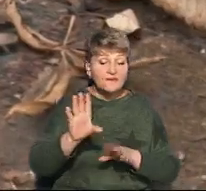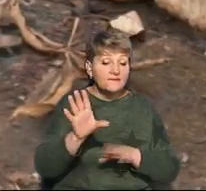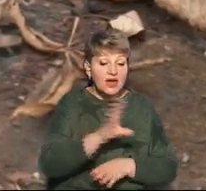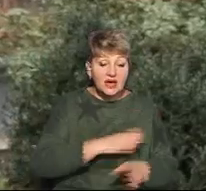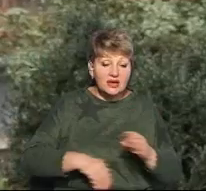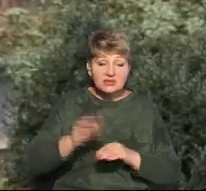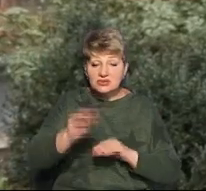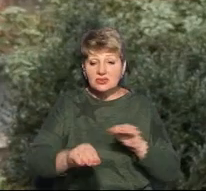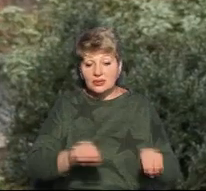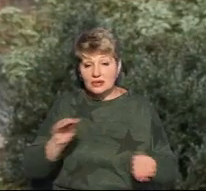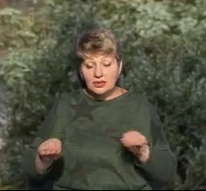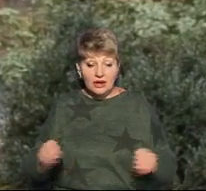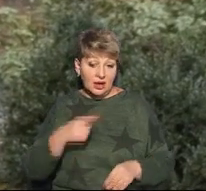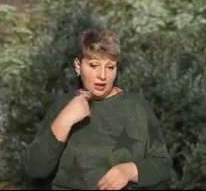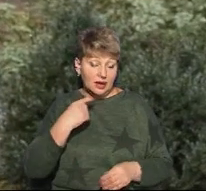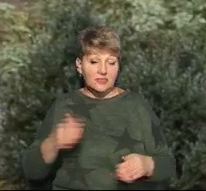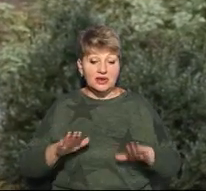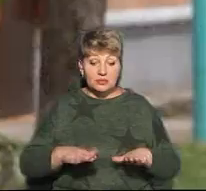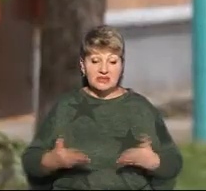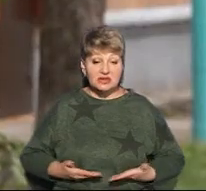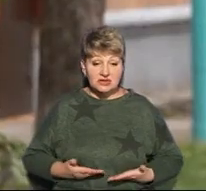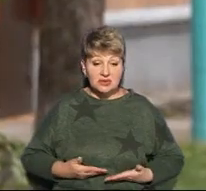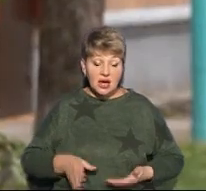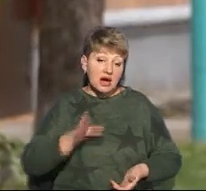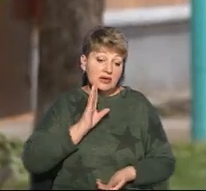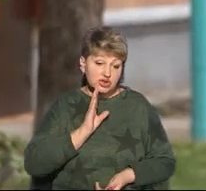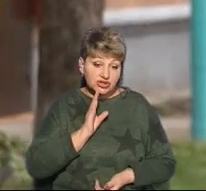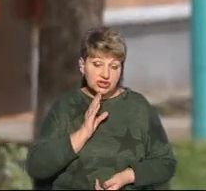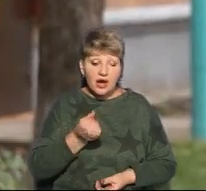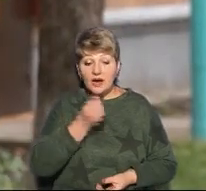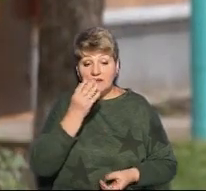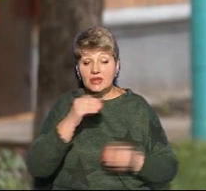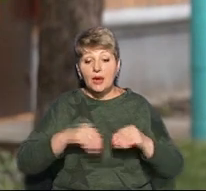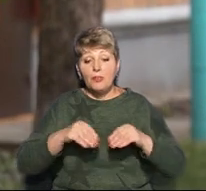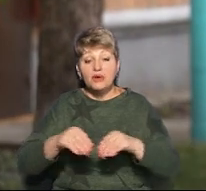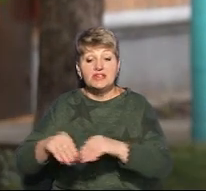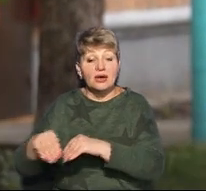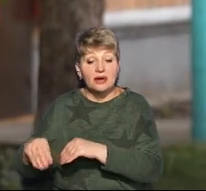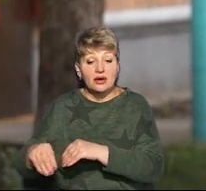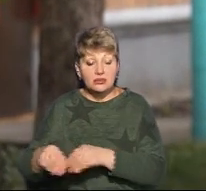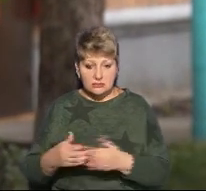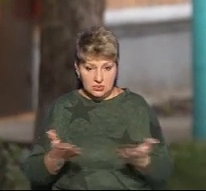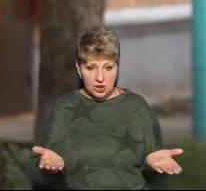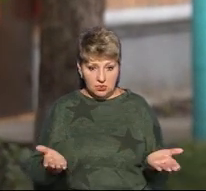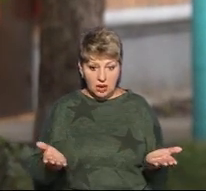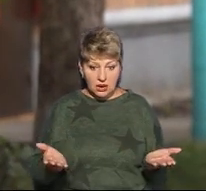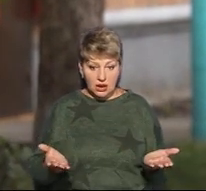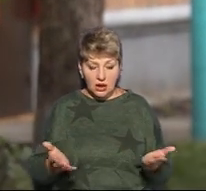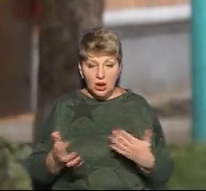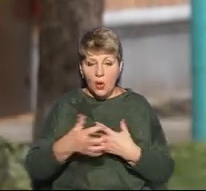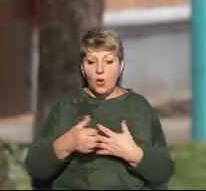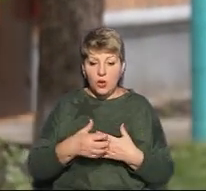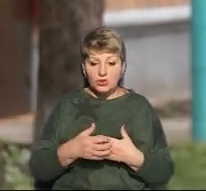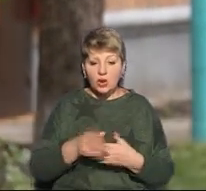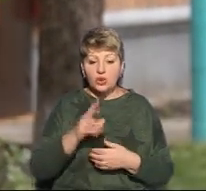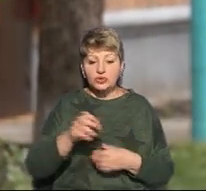клумбі, говорить мешканець будинку Микола Білянський. Жінка квітки посадила, їх немає, бо коти. Каже, не